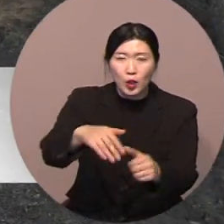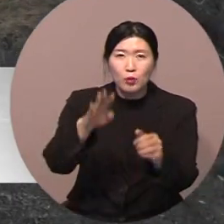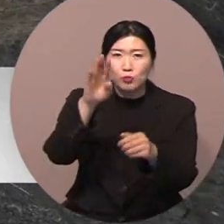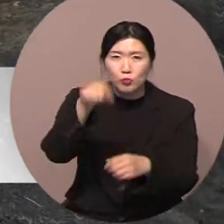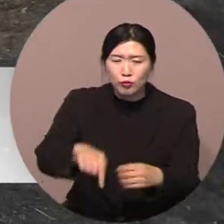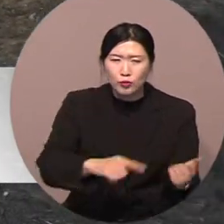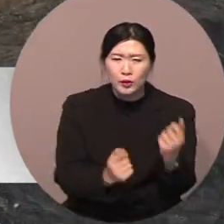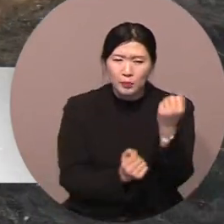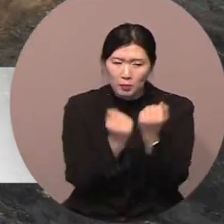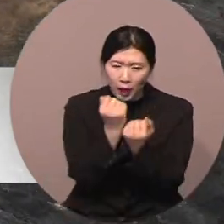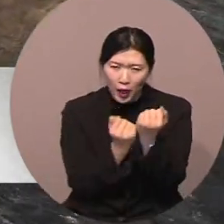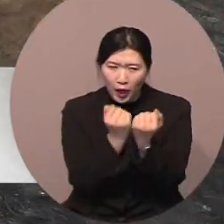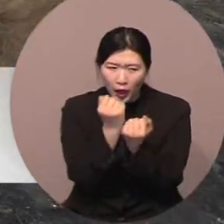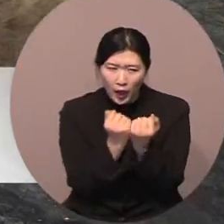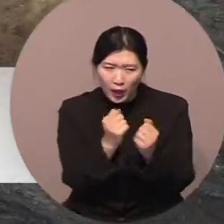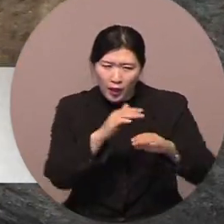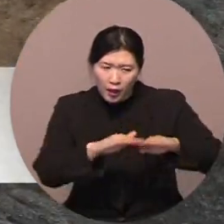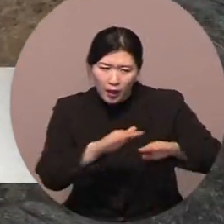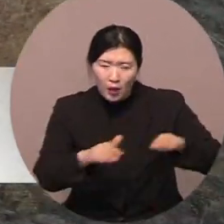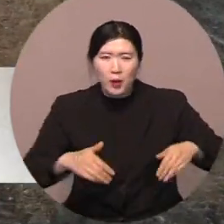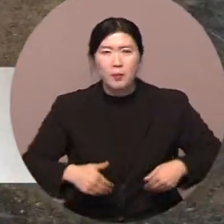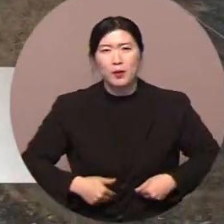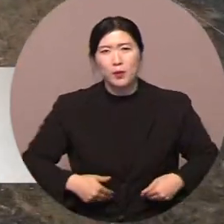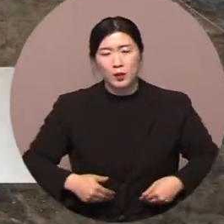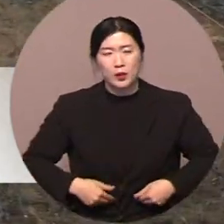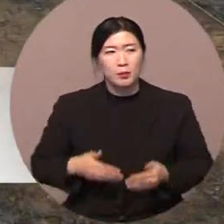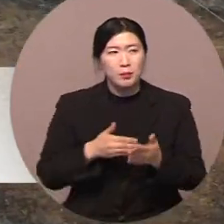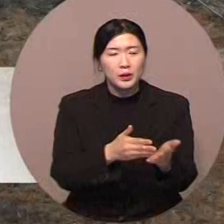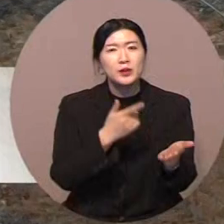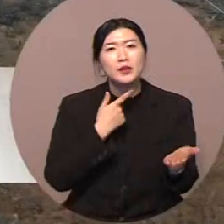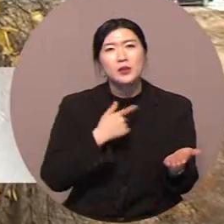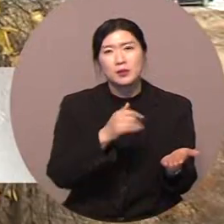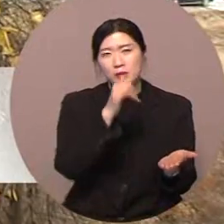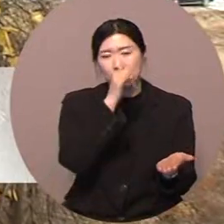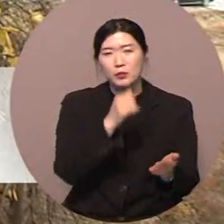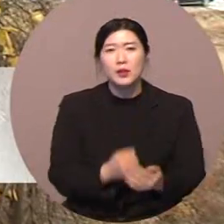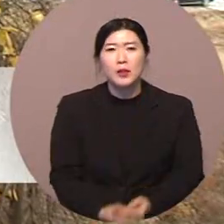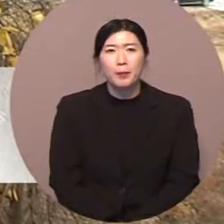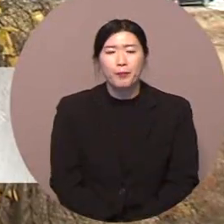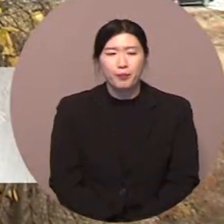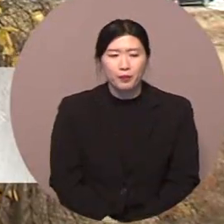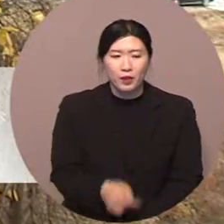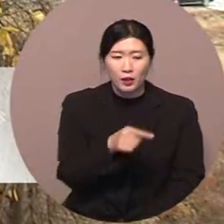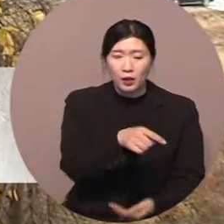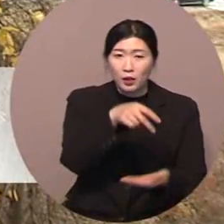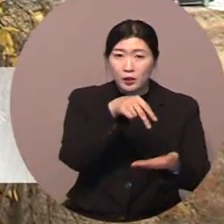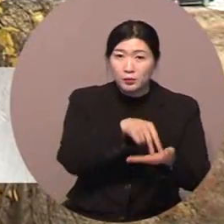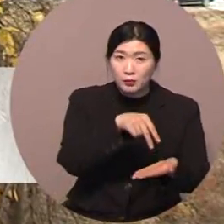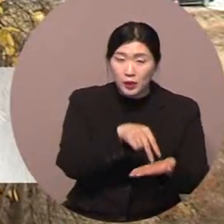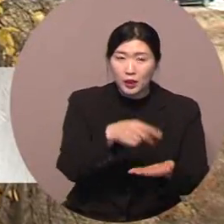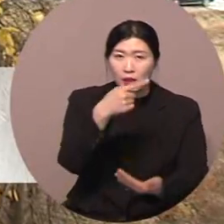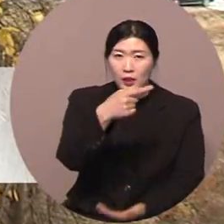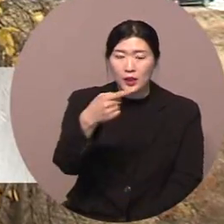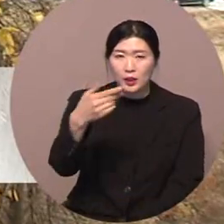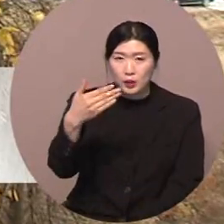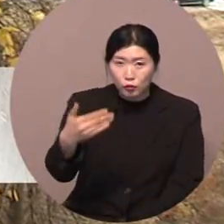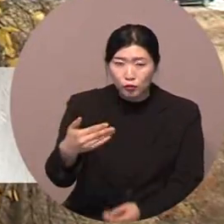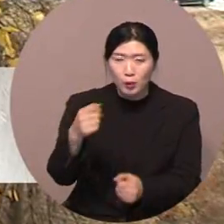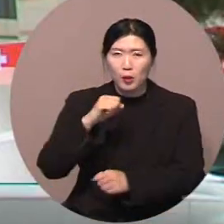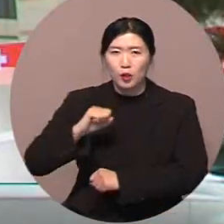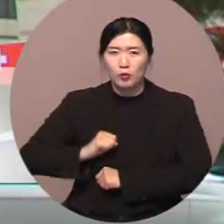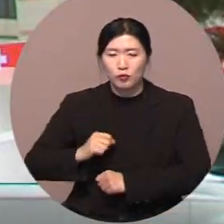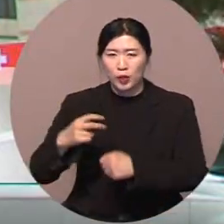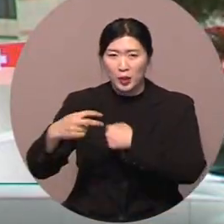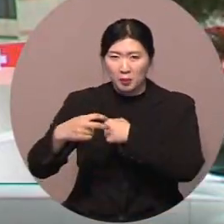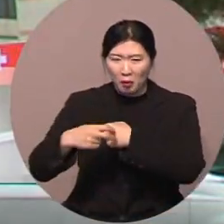검토해 좋은 결과를 이끌어내야 한다고 밝힌 바 있습니다 기재부는 예타를 받았던 소방 병원 보훈 병원과의